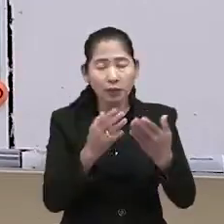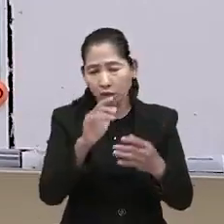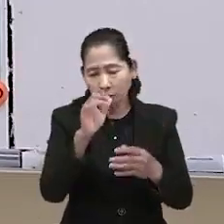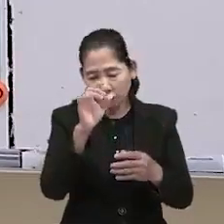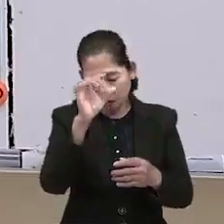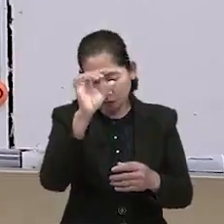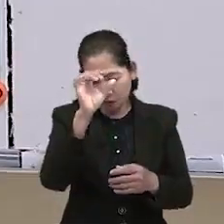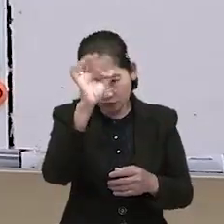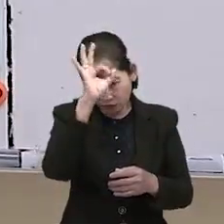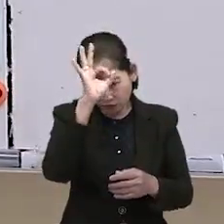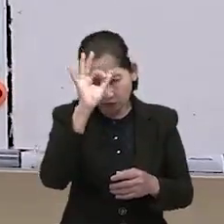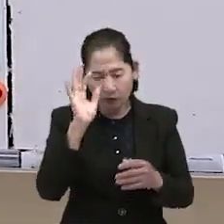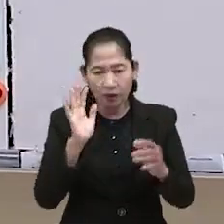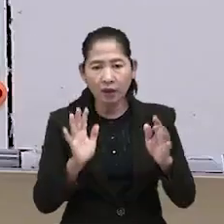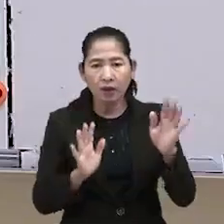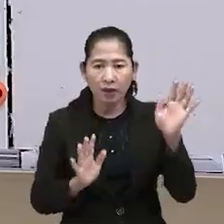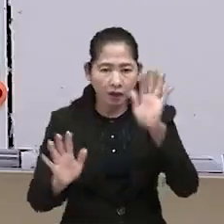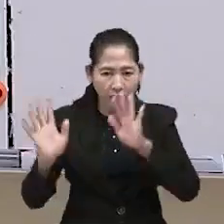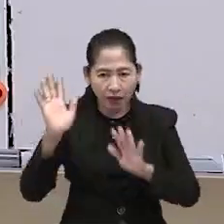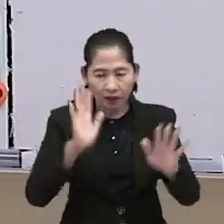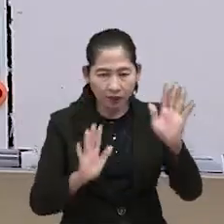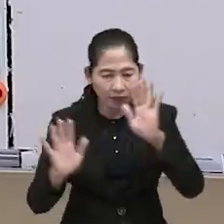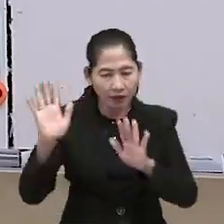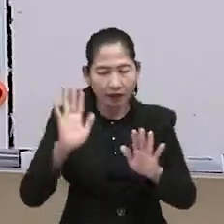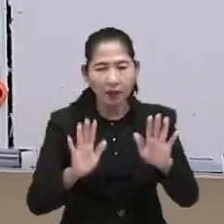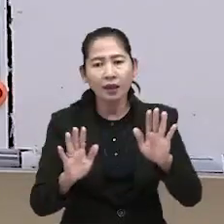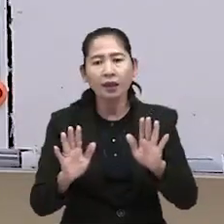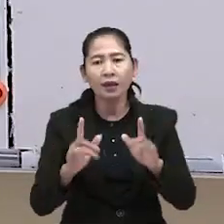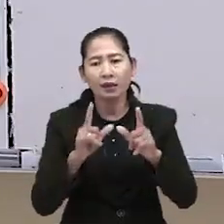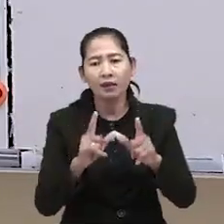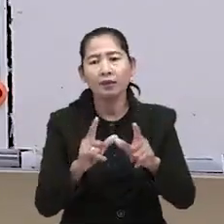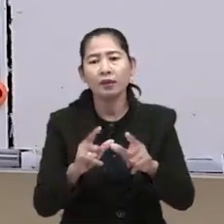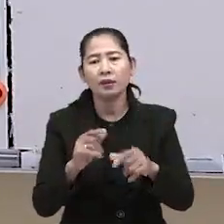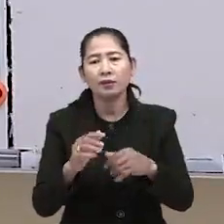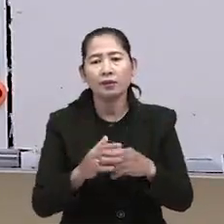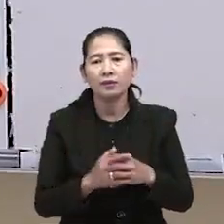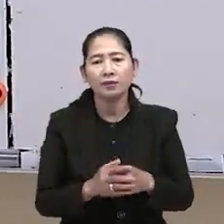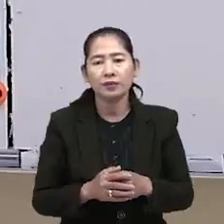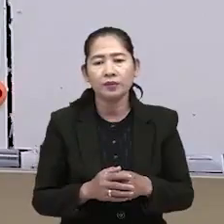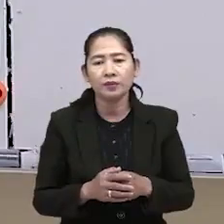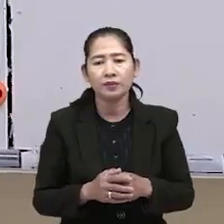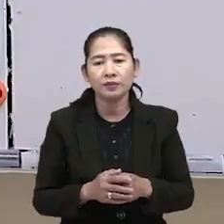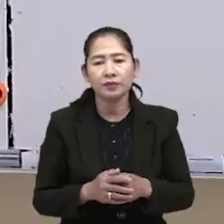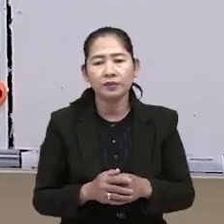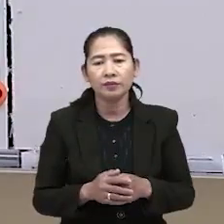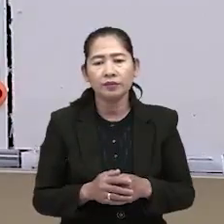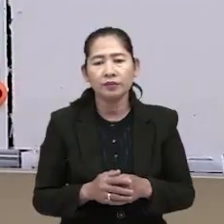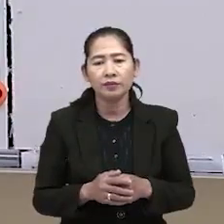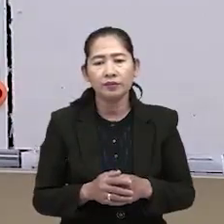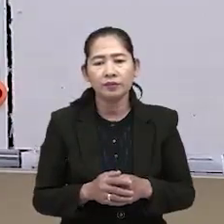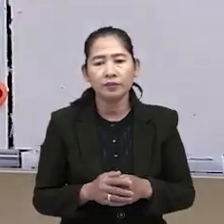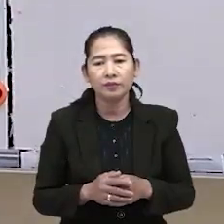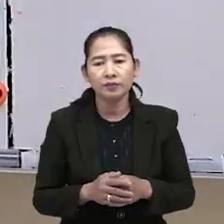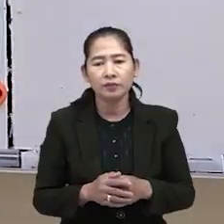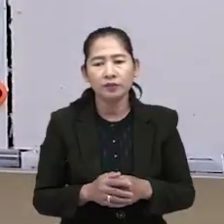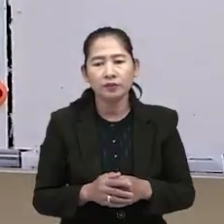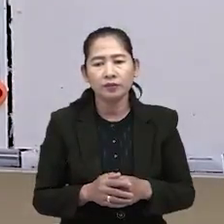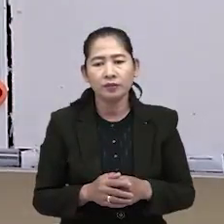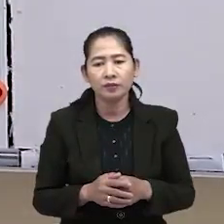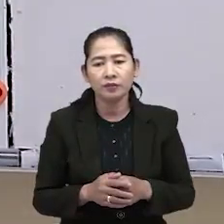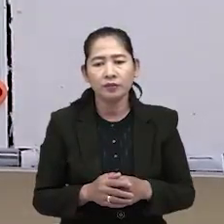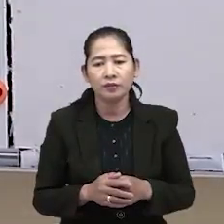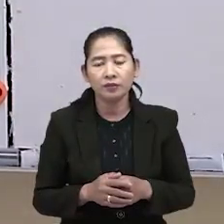រដំណើរកាយវិការទៅមួយគ្នាណាកូនណាគ្រូដាក់ចូលជាមួយគ្នាតែម្ដងកុំឲ្យខាតកន្លែងច្រើ